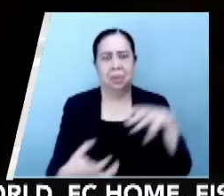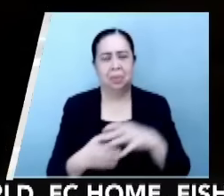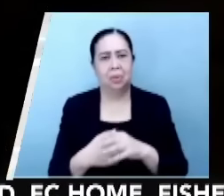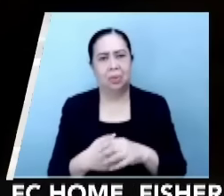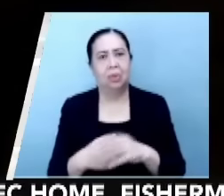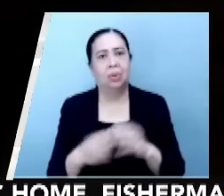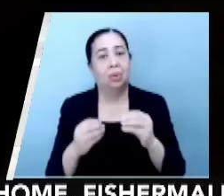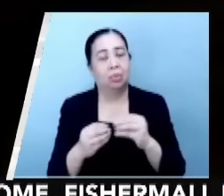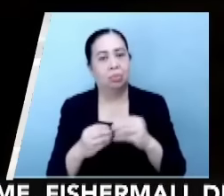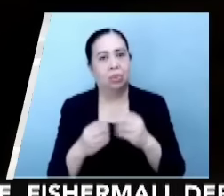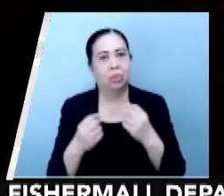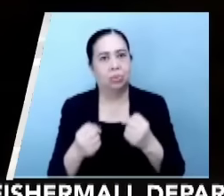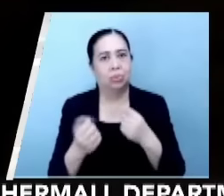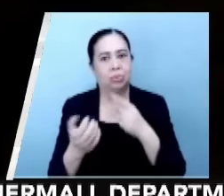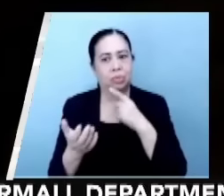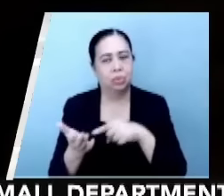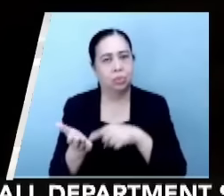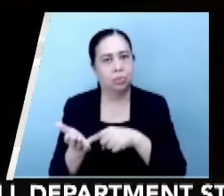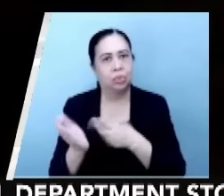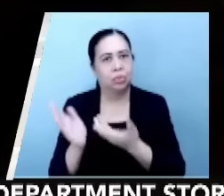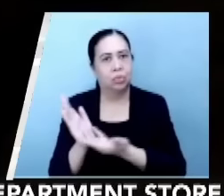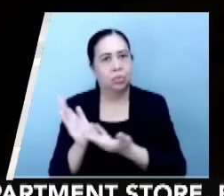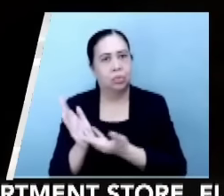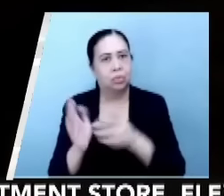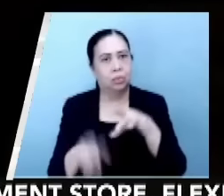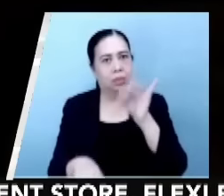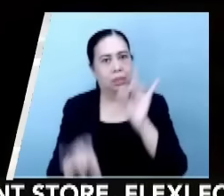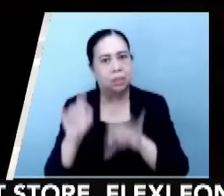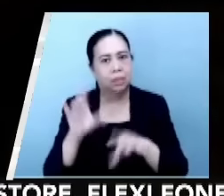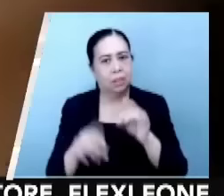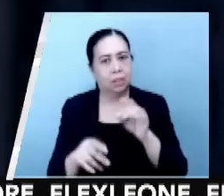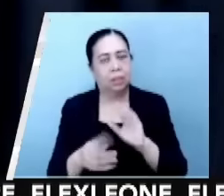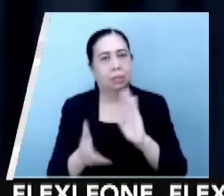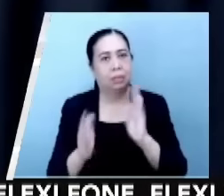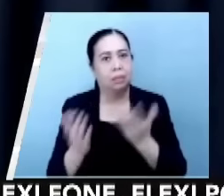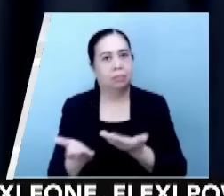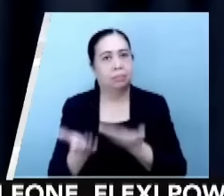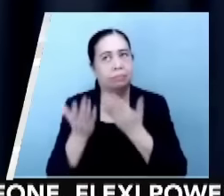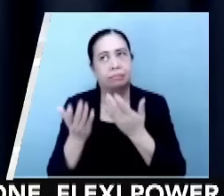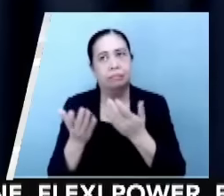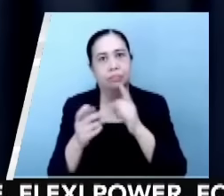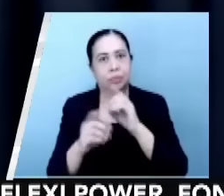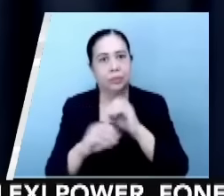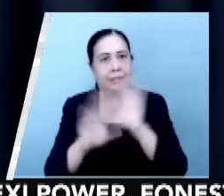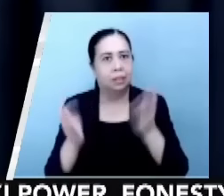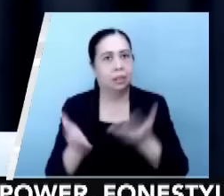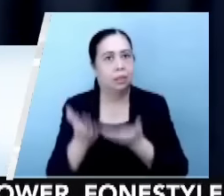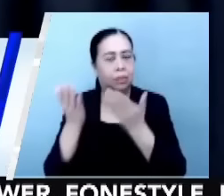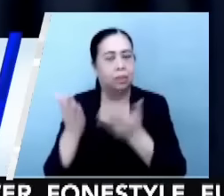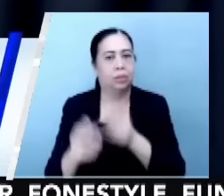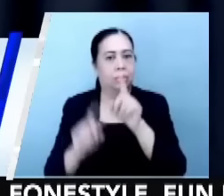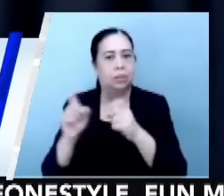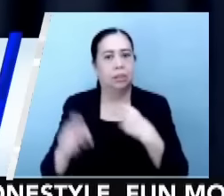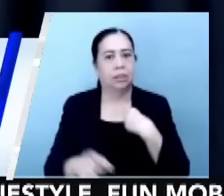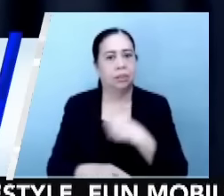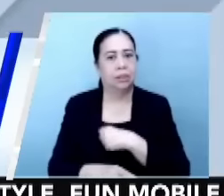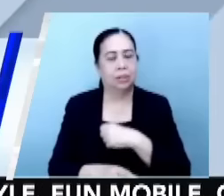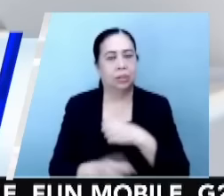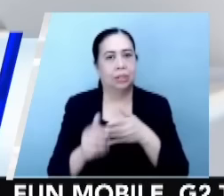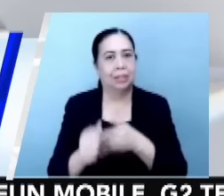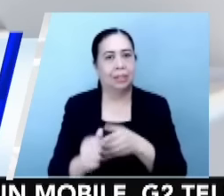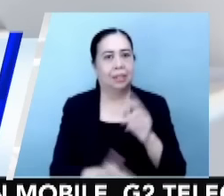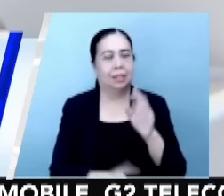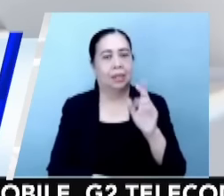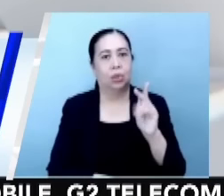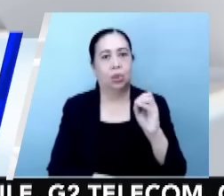solido na yung aming mga findings at magiging recommendations. Kinu-question ni Senate Minority Leader Coco Pimentel